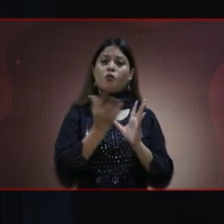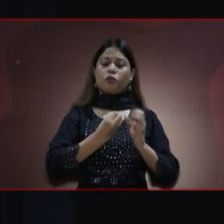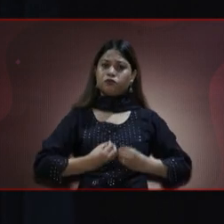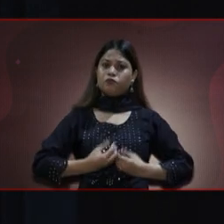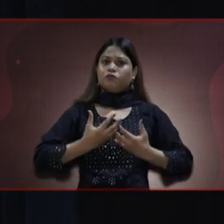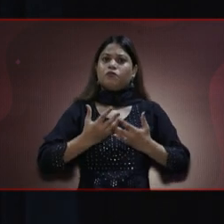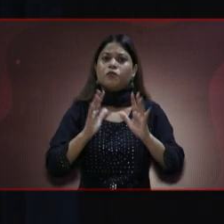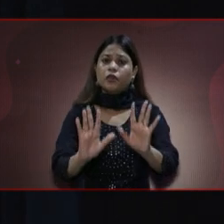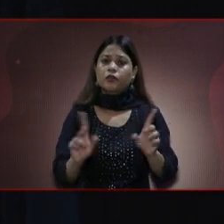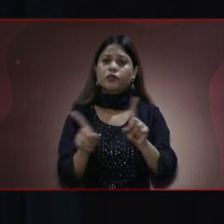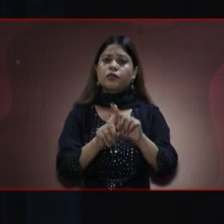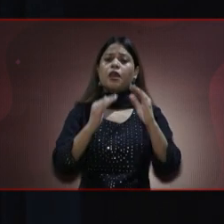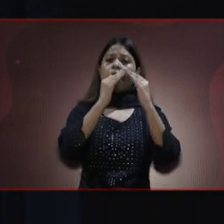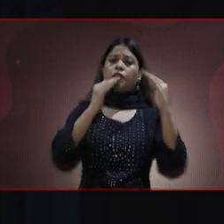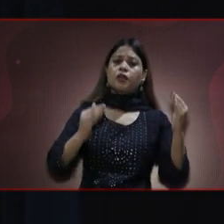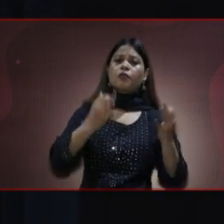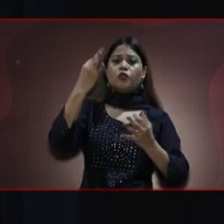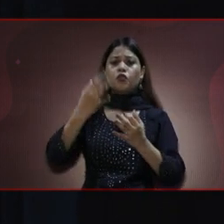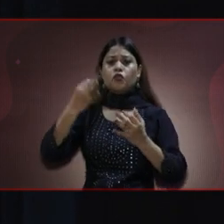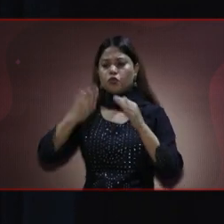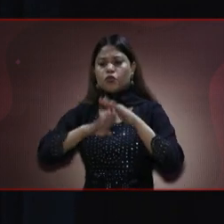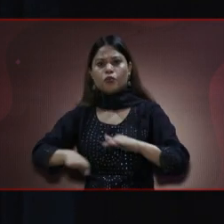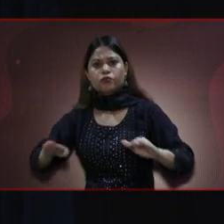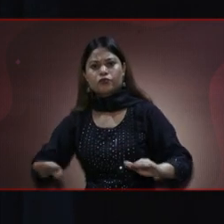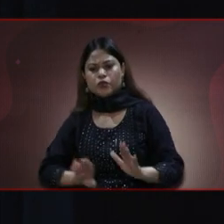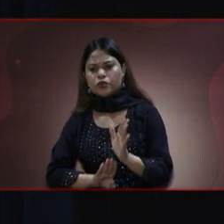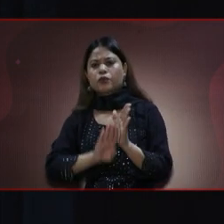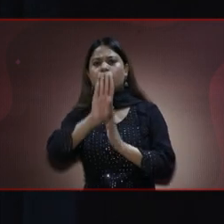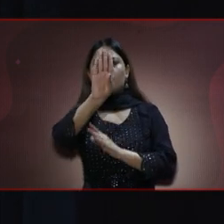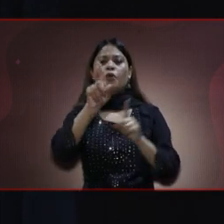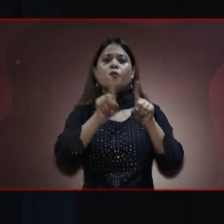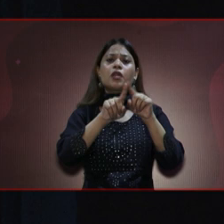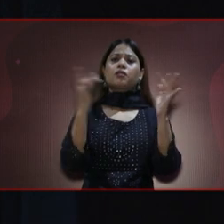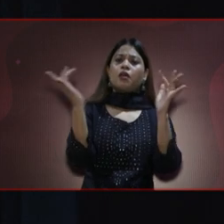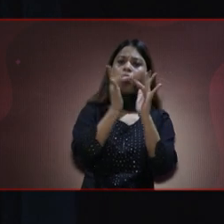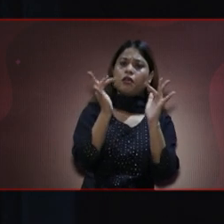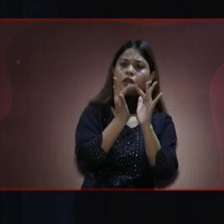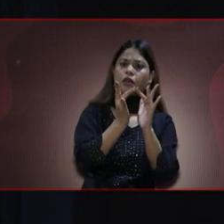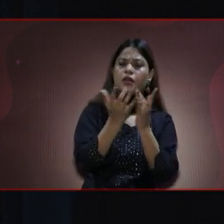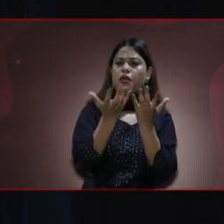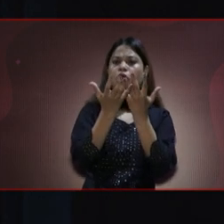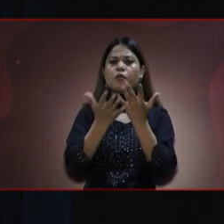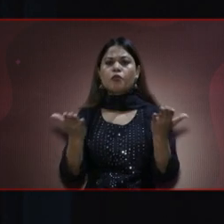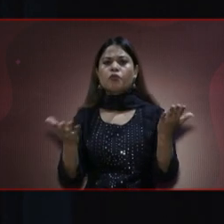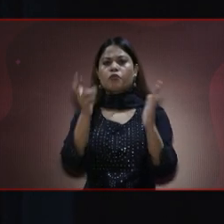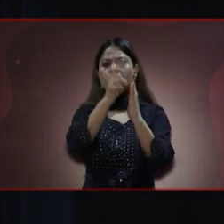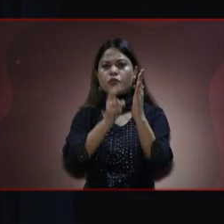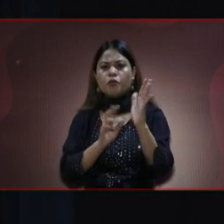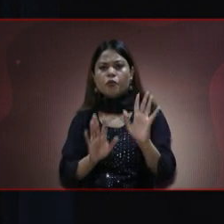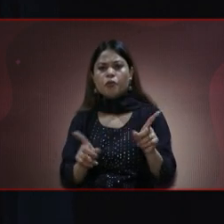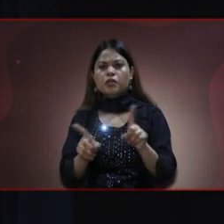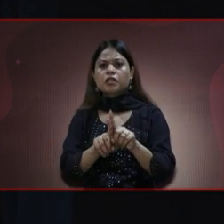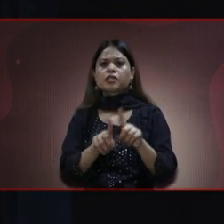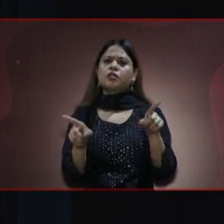हमारे घर में नई पीढ़ी की लोग ऑनलाइन में परचेज करते हैं। यहाँ से पेरेंट्स बैठे